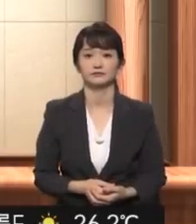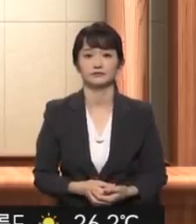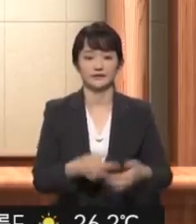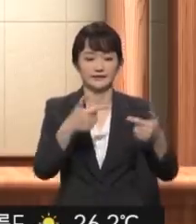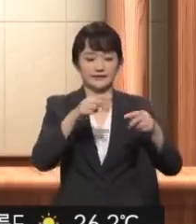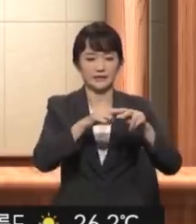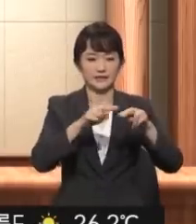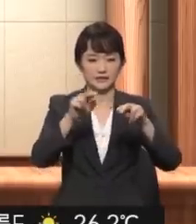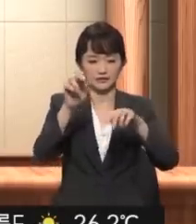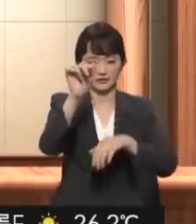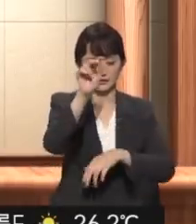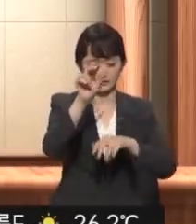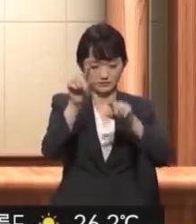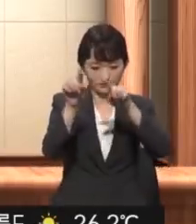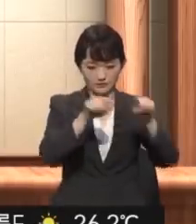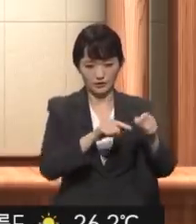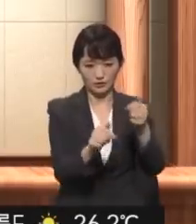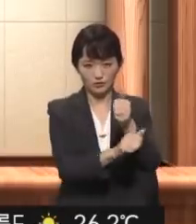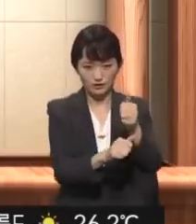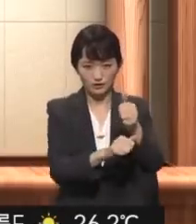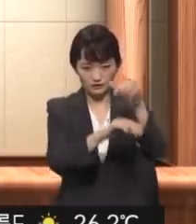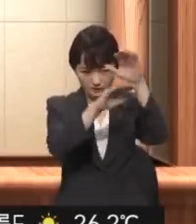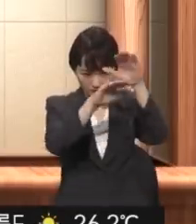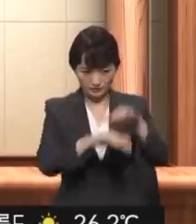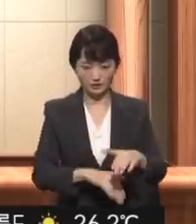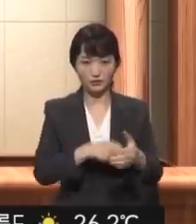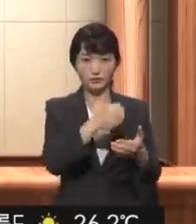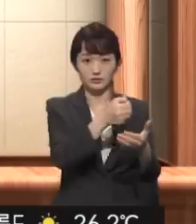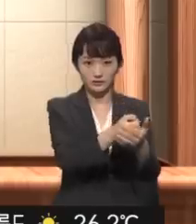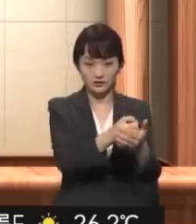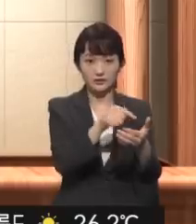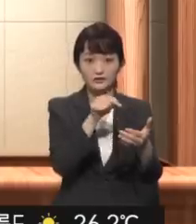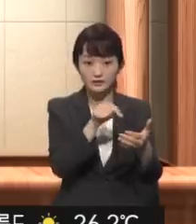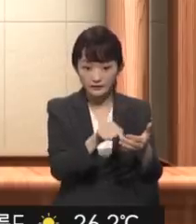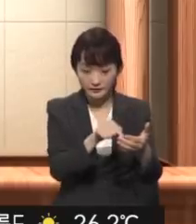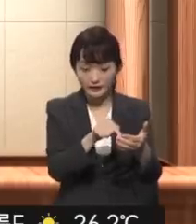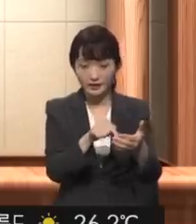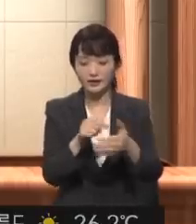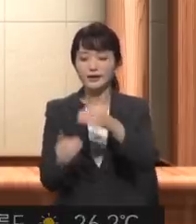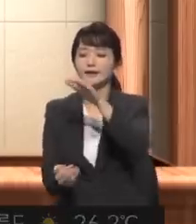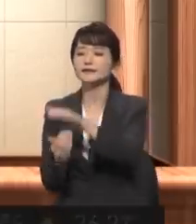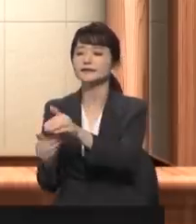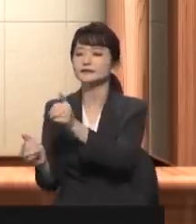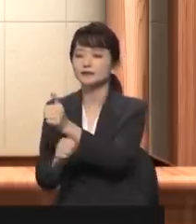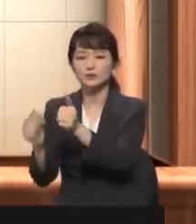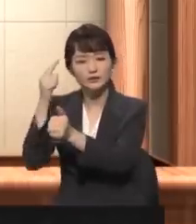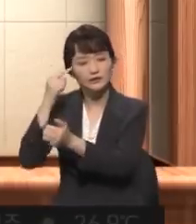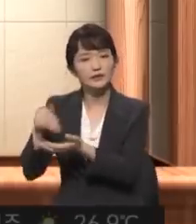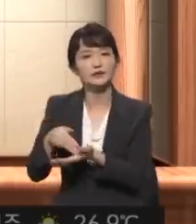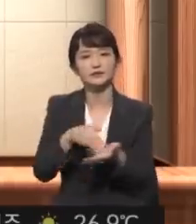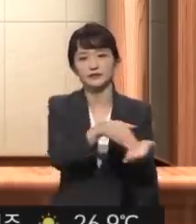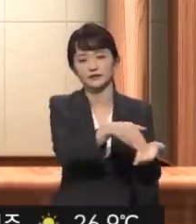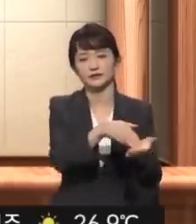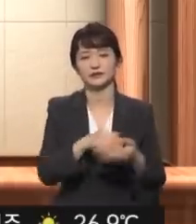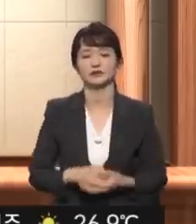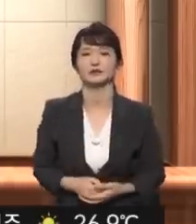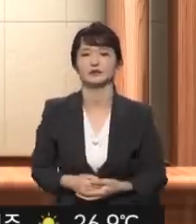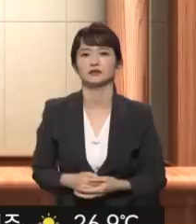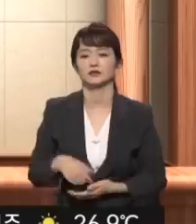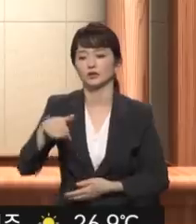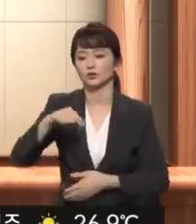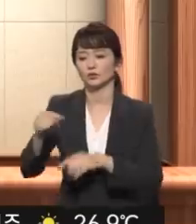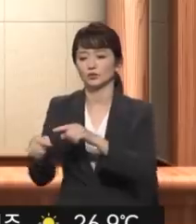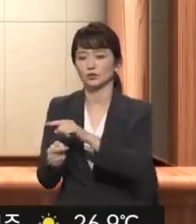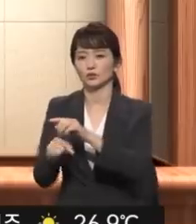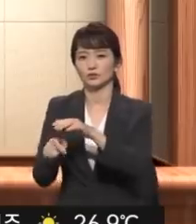전국의 안건을 의결 하는데서 최고위 가 가동 됐거든요 그래서 법원 판단은 권성동 대응이 직무를 수행 해서